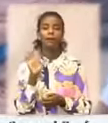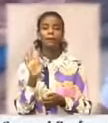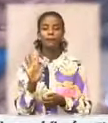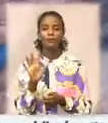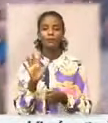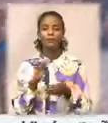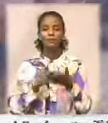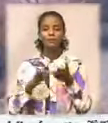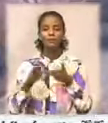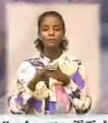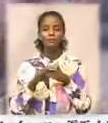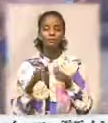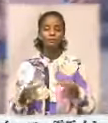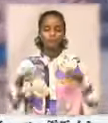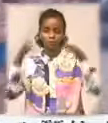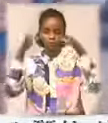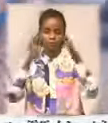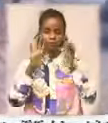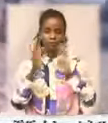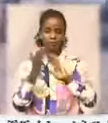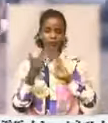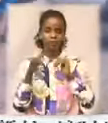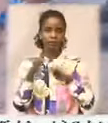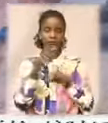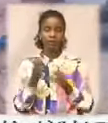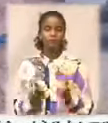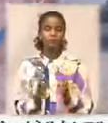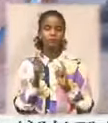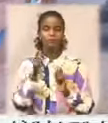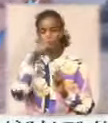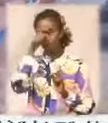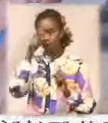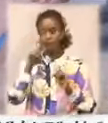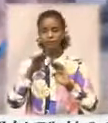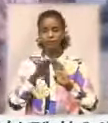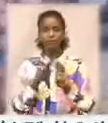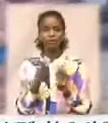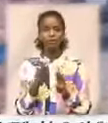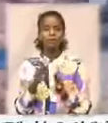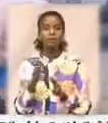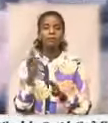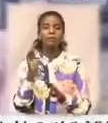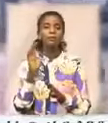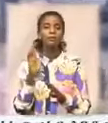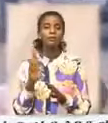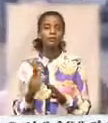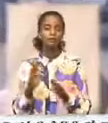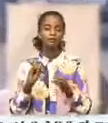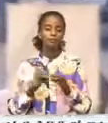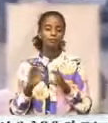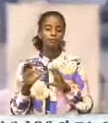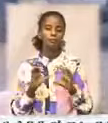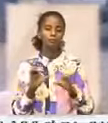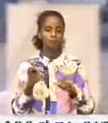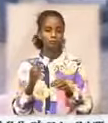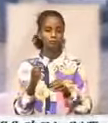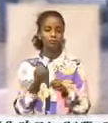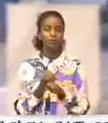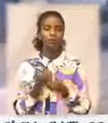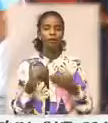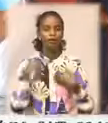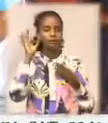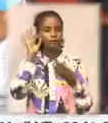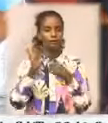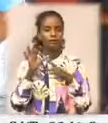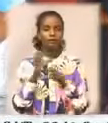ከ35 ሚሊዮን ኩንታል በላይ ሊኖር የሚችለውን የበልግ የምርት ክፍተት በመኸር ተጨማሪ አድርገን ማልማት አለብን የሚል እቅድ